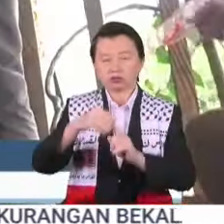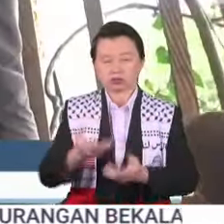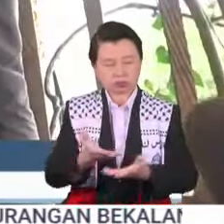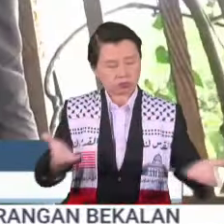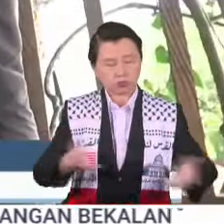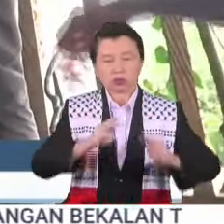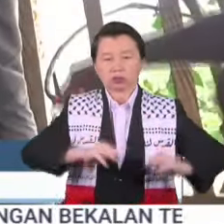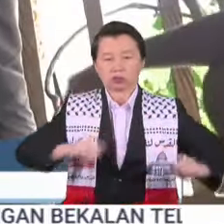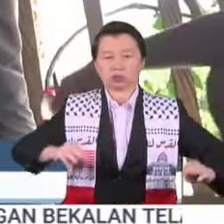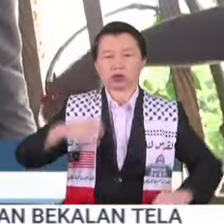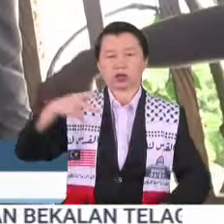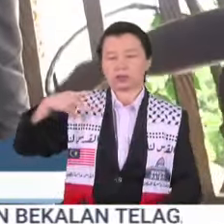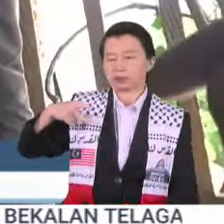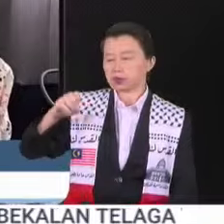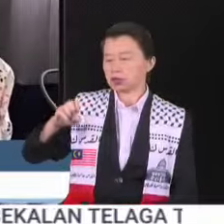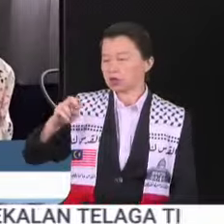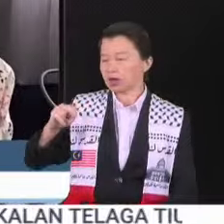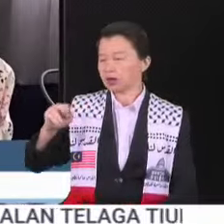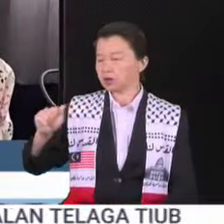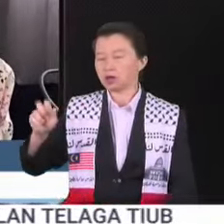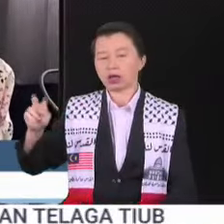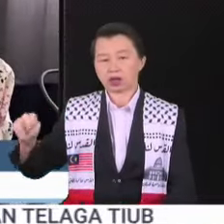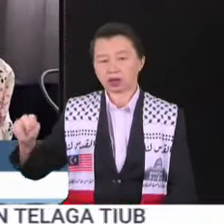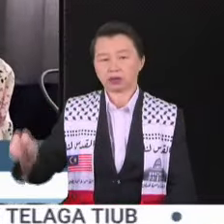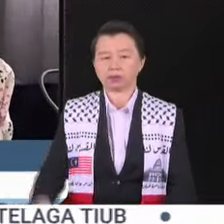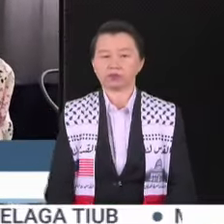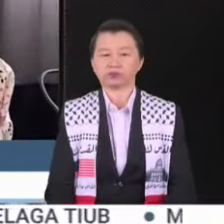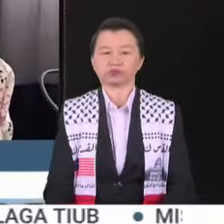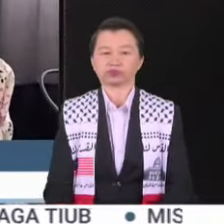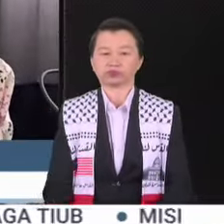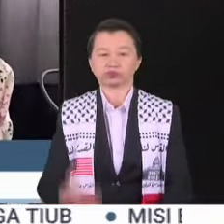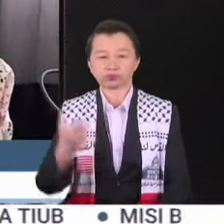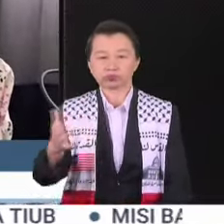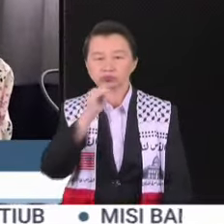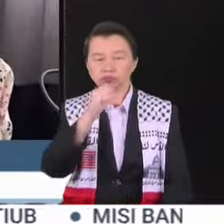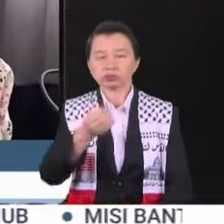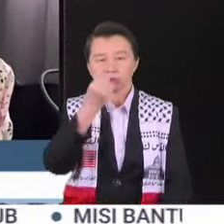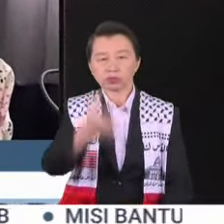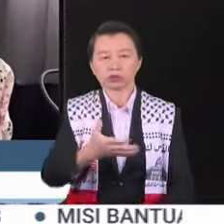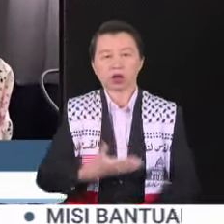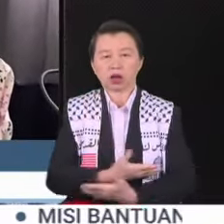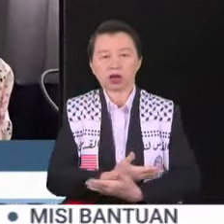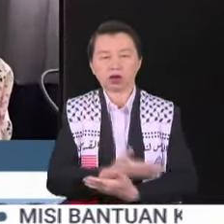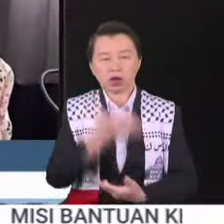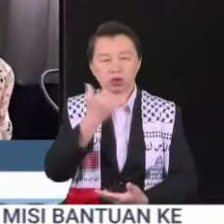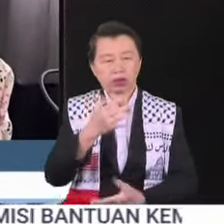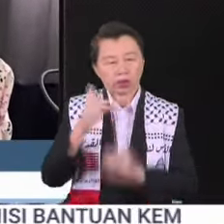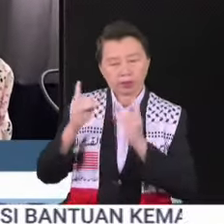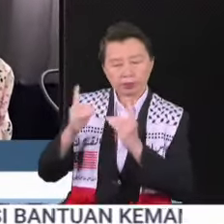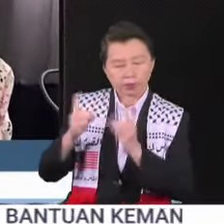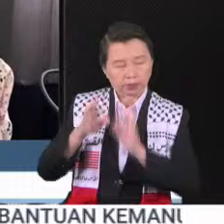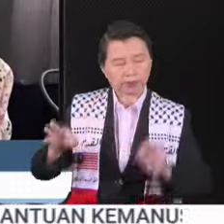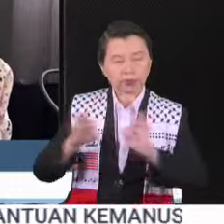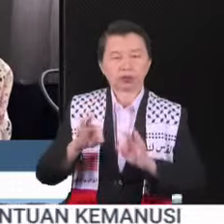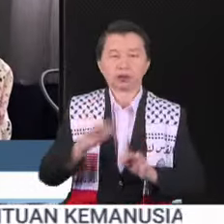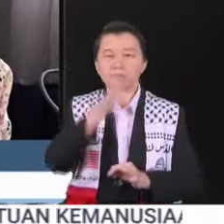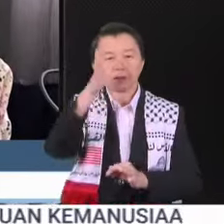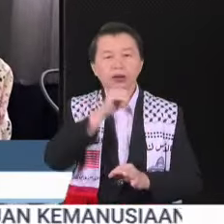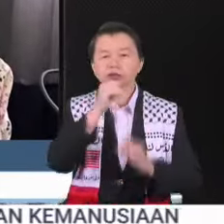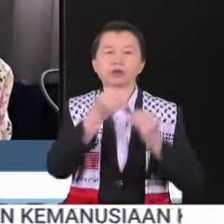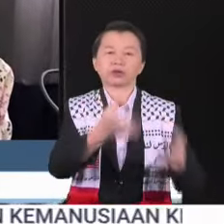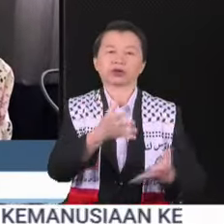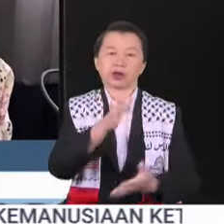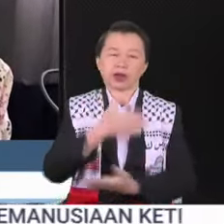kalangan murid-murid penan. Mereka tidak beri tahu kepada anak-anak mengapa pendidikan itu penting. Belum ada